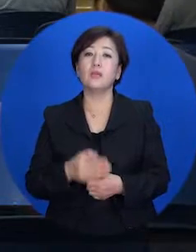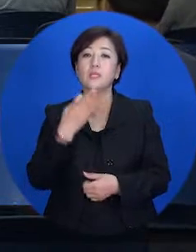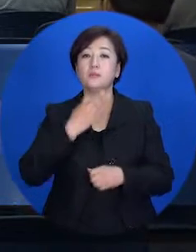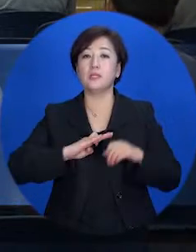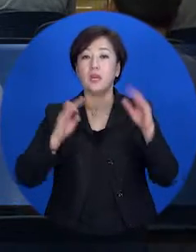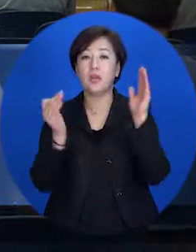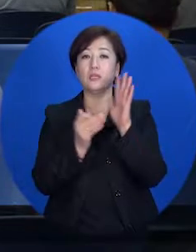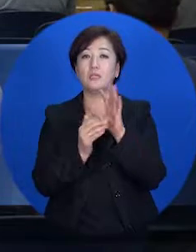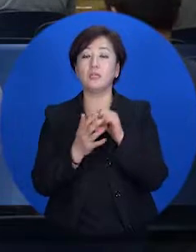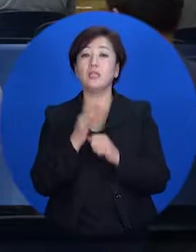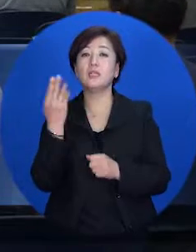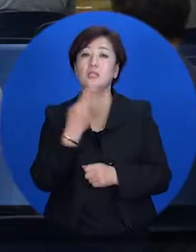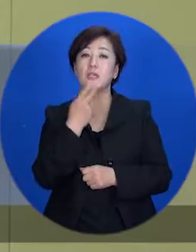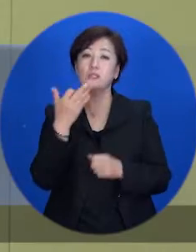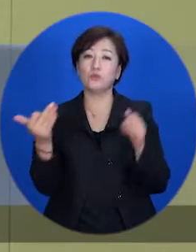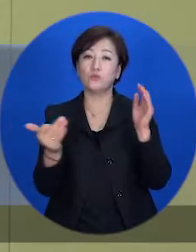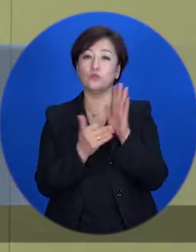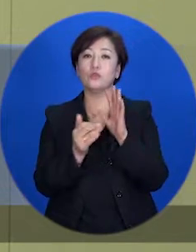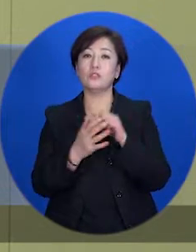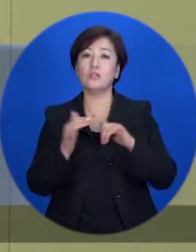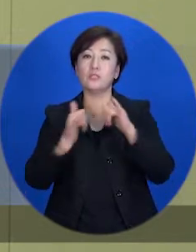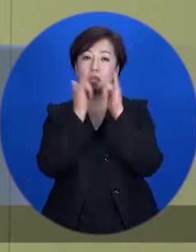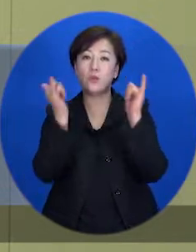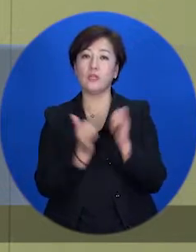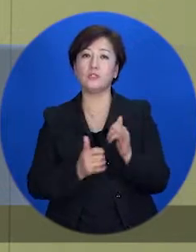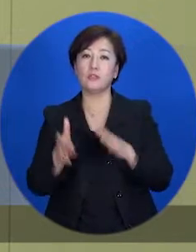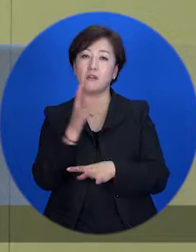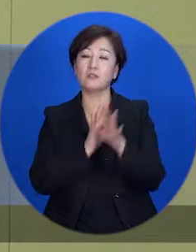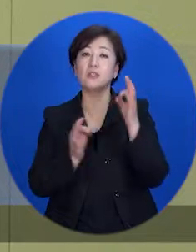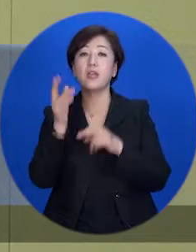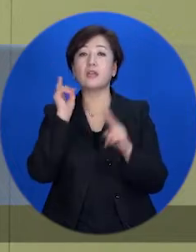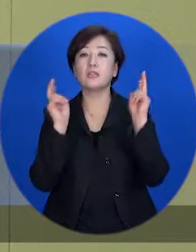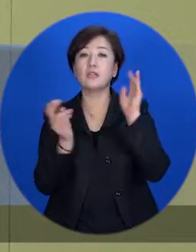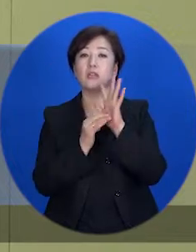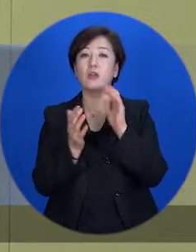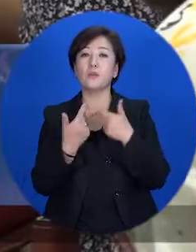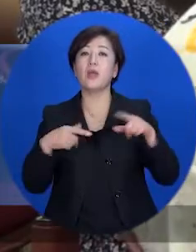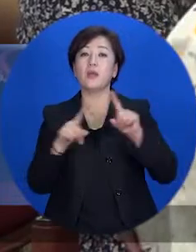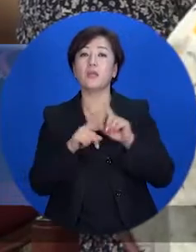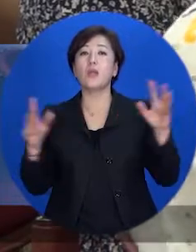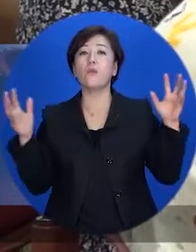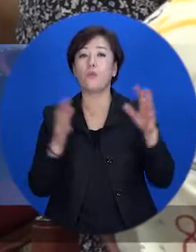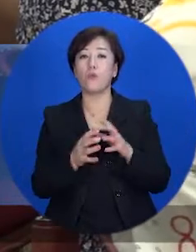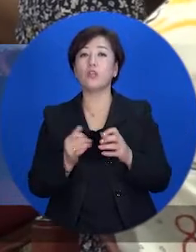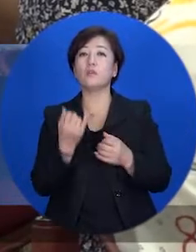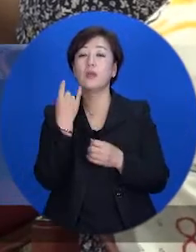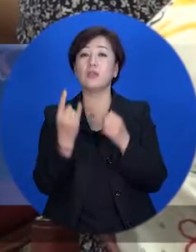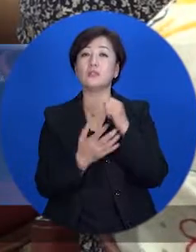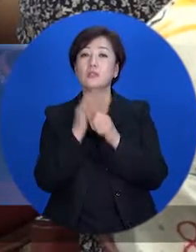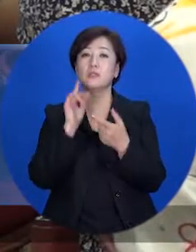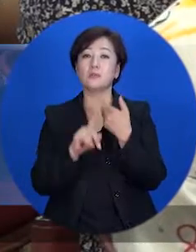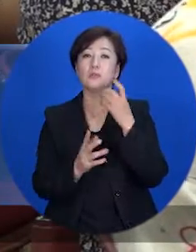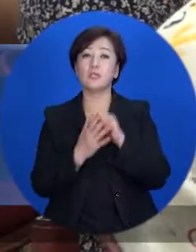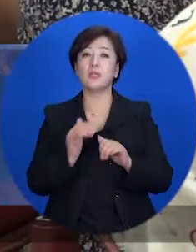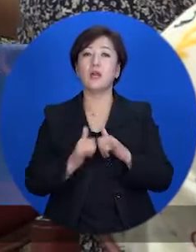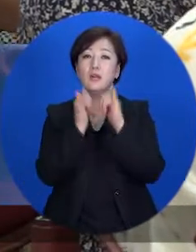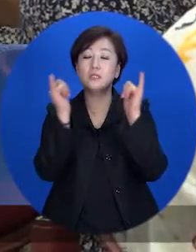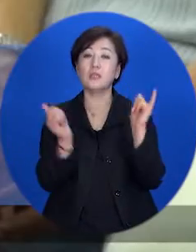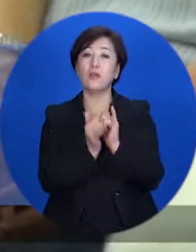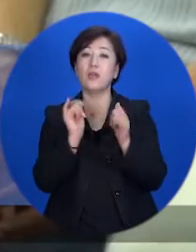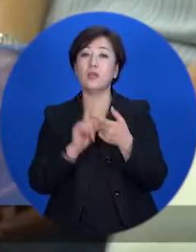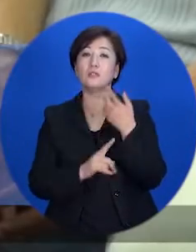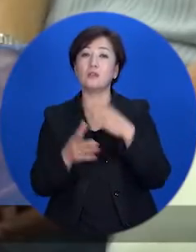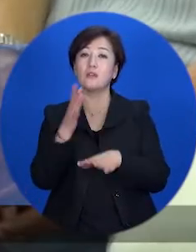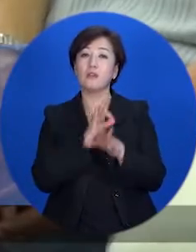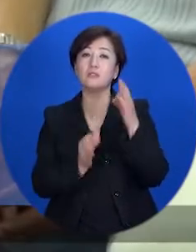지난 14일 2019년 울산 사회적 경제 기업 통합 워크숍이 개최됐습니다. 울산 사회적